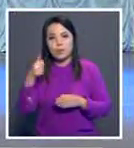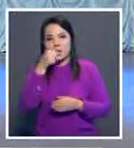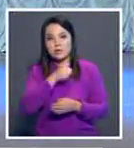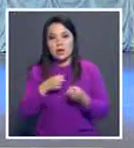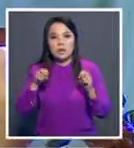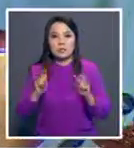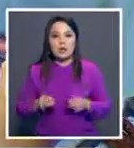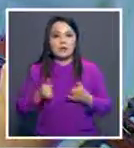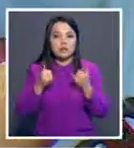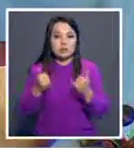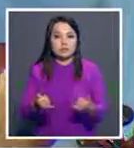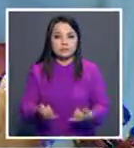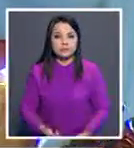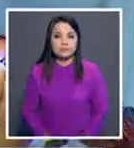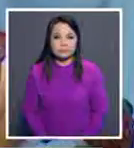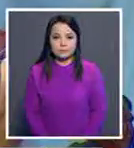арнады.